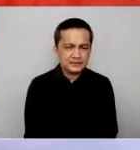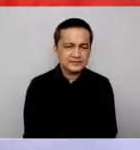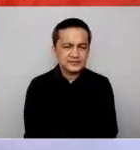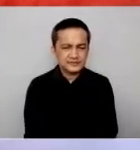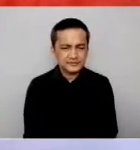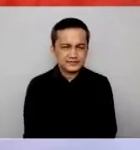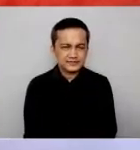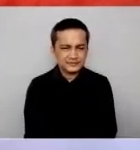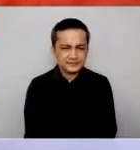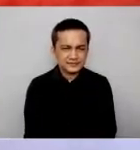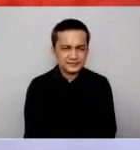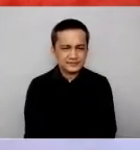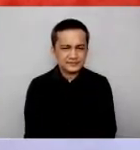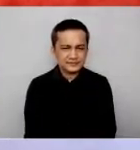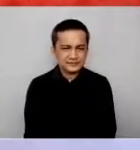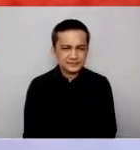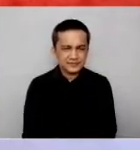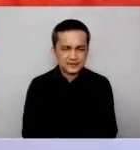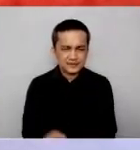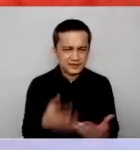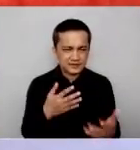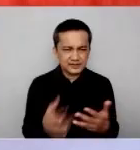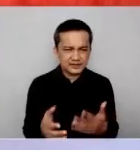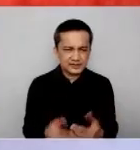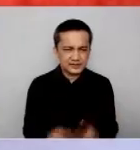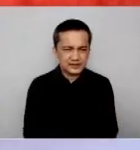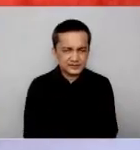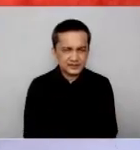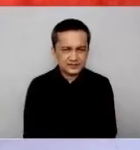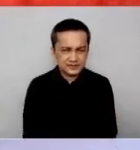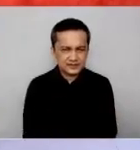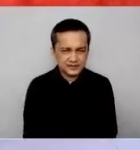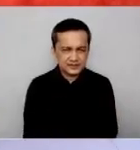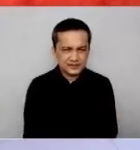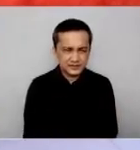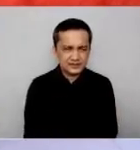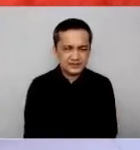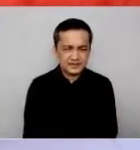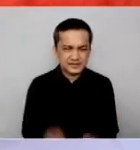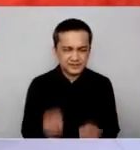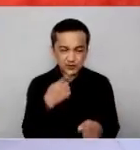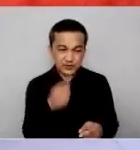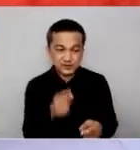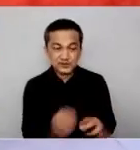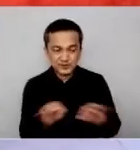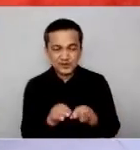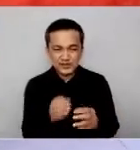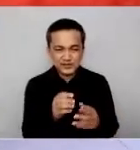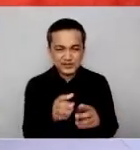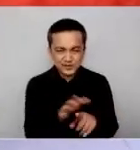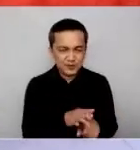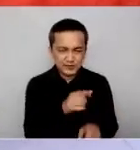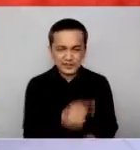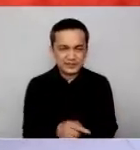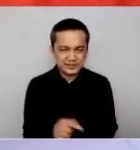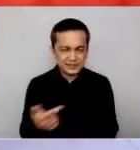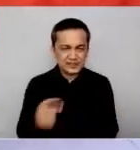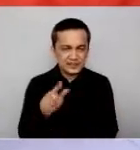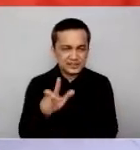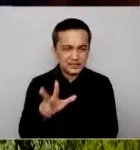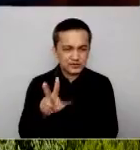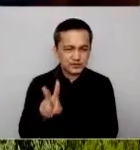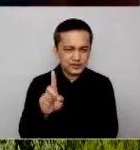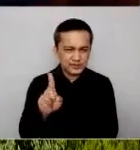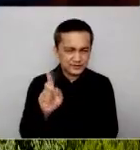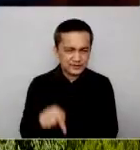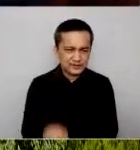na lang kayo. Di bale na yung timer. Okay, unahan na lang kayo. Kailangan mag-slow mo siya. Yun lang. Game. Ready? Okay, in 3, 2, 1,